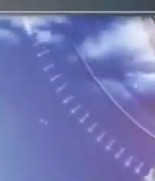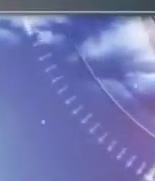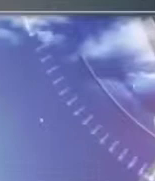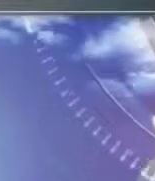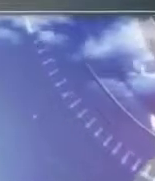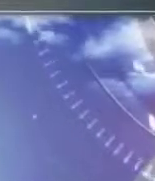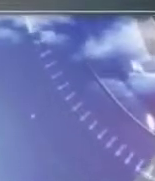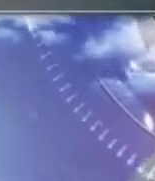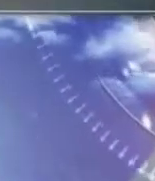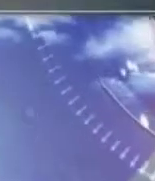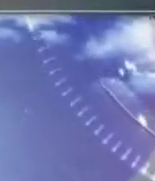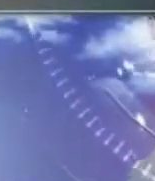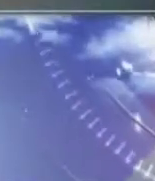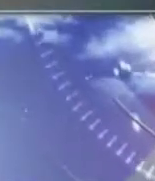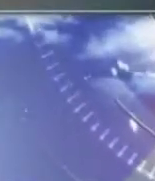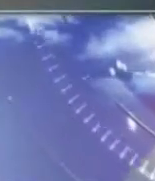Музика